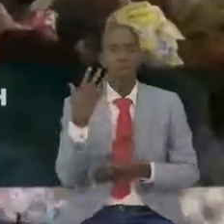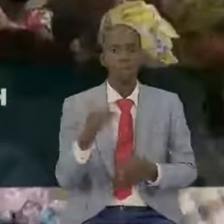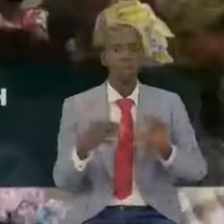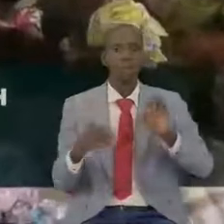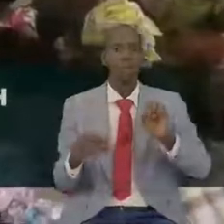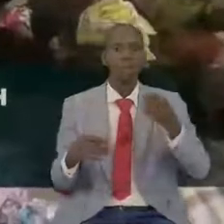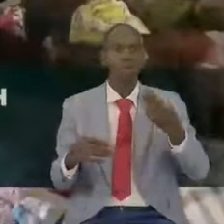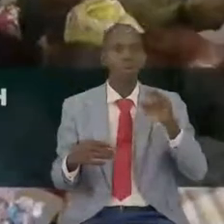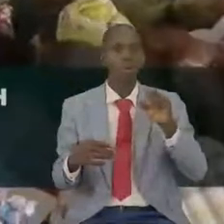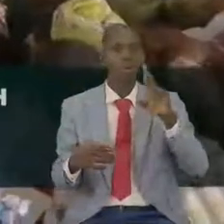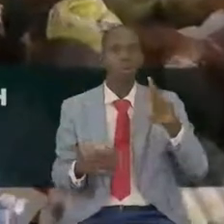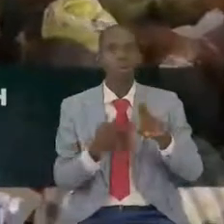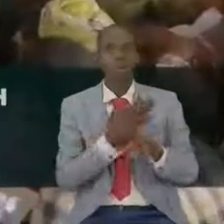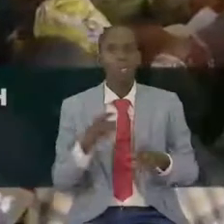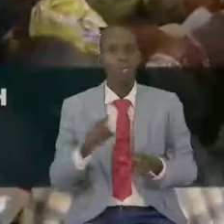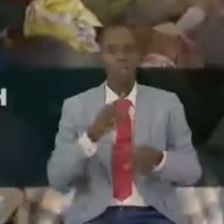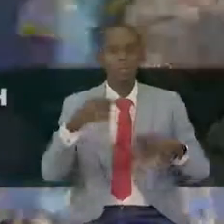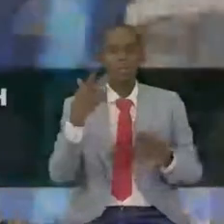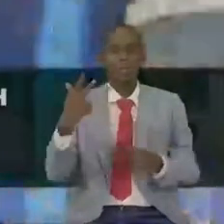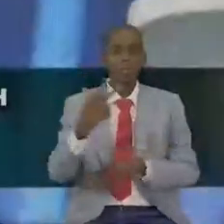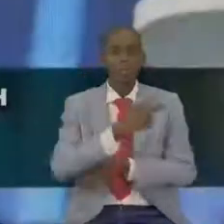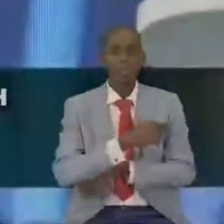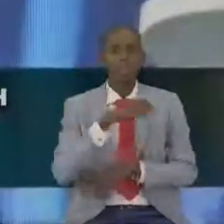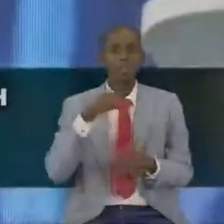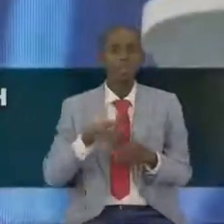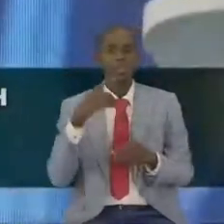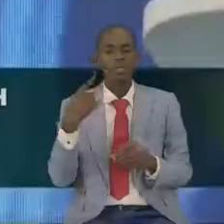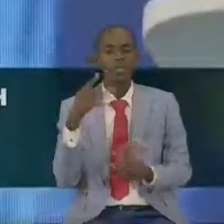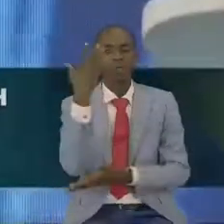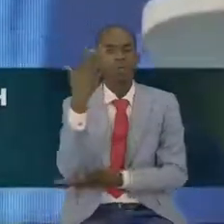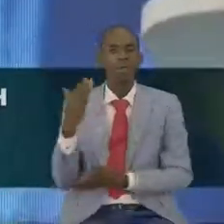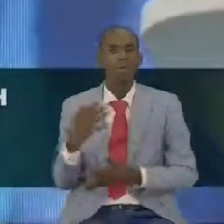le désert, ils ne trouvèrent point d'eau. Verset 23.